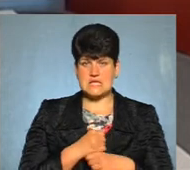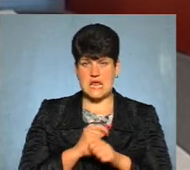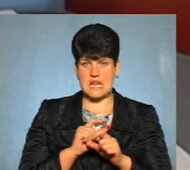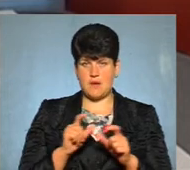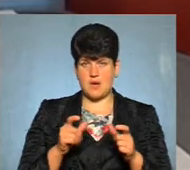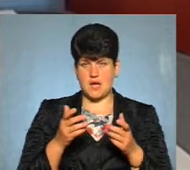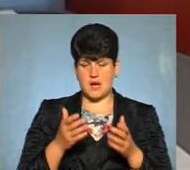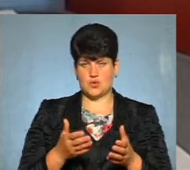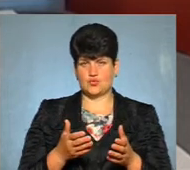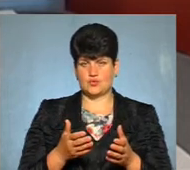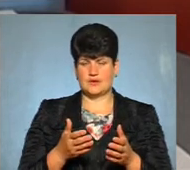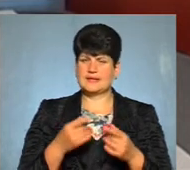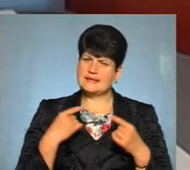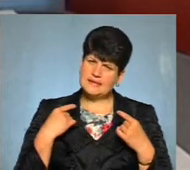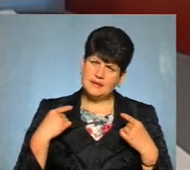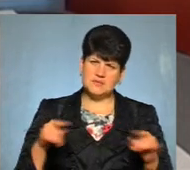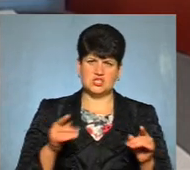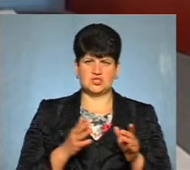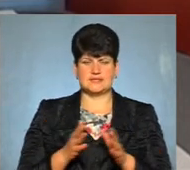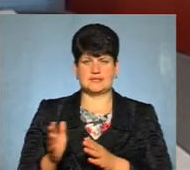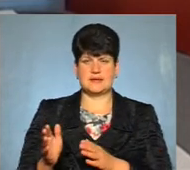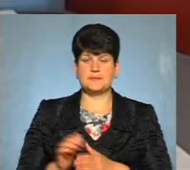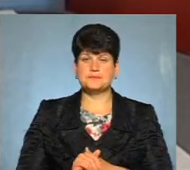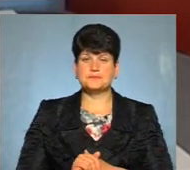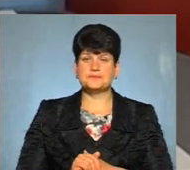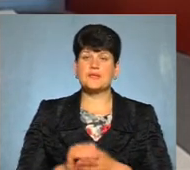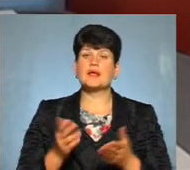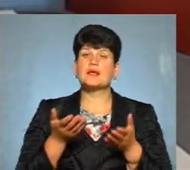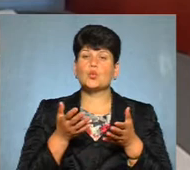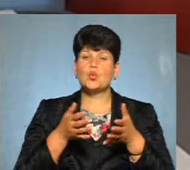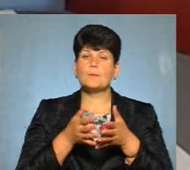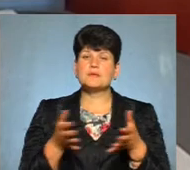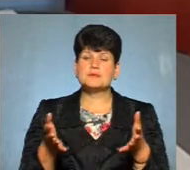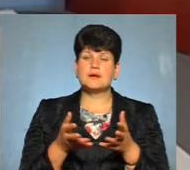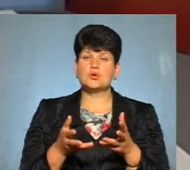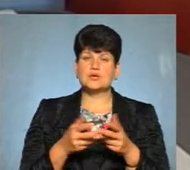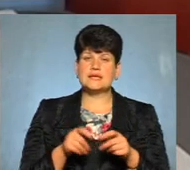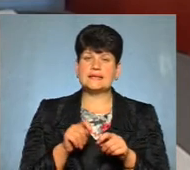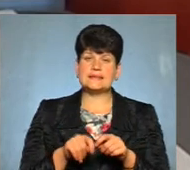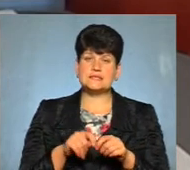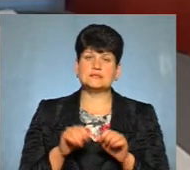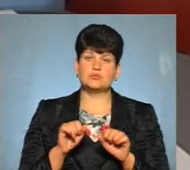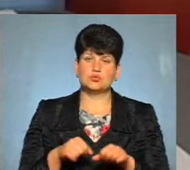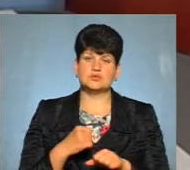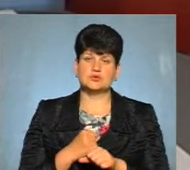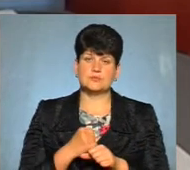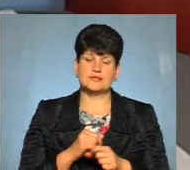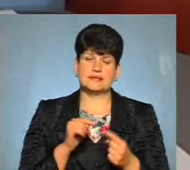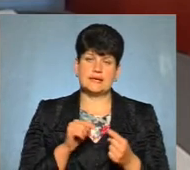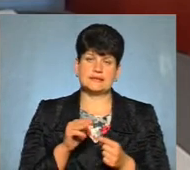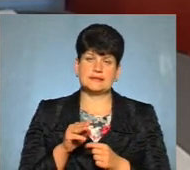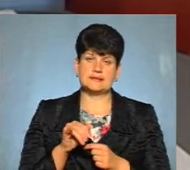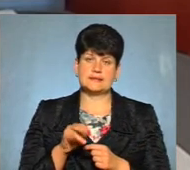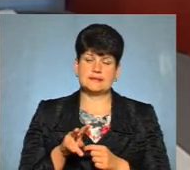і ну, там зовсім інша система. Яку максимальну кількість тестів ви можете зробити на антитіла, якщо, до прикладу,